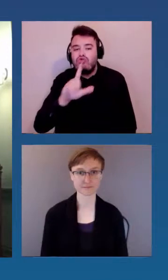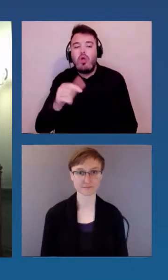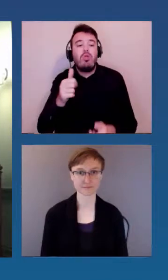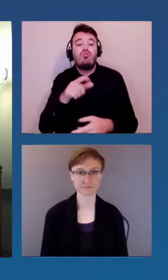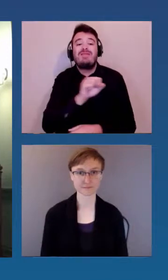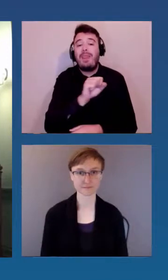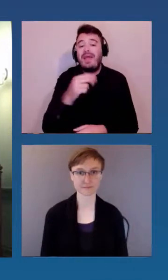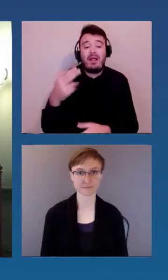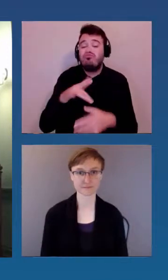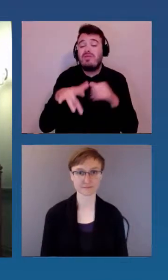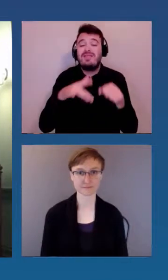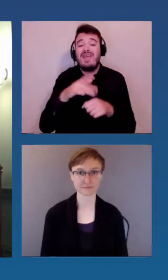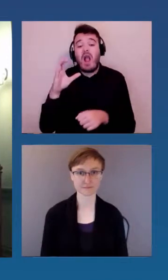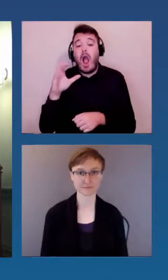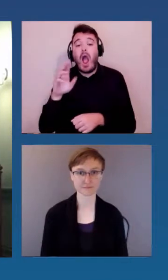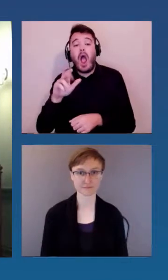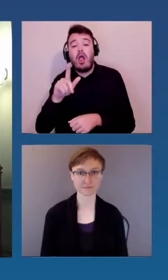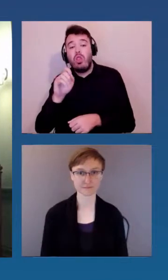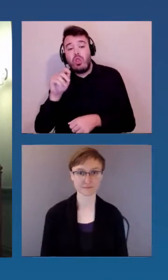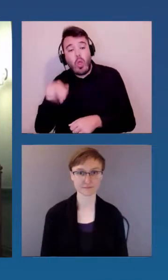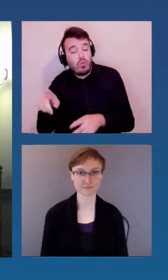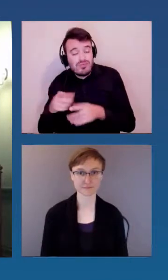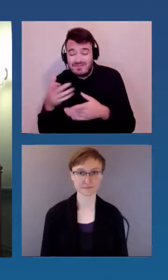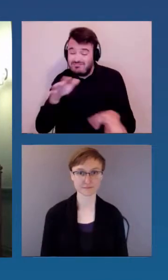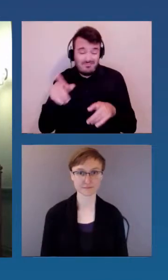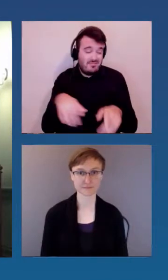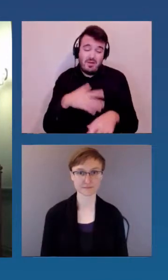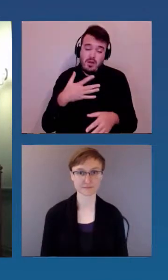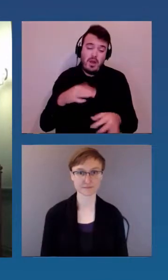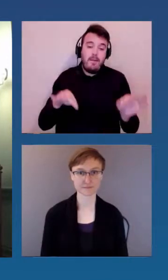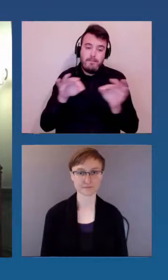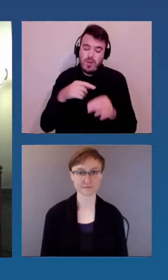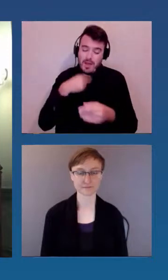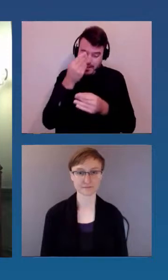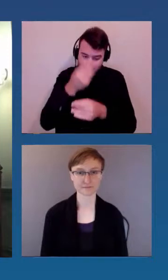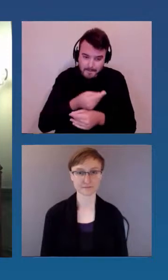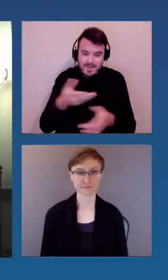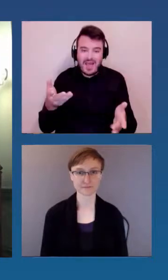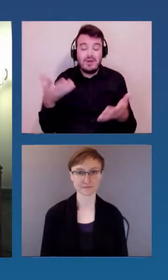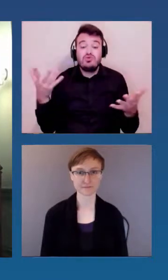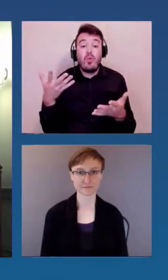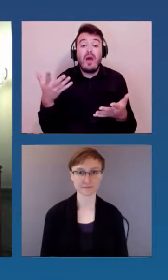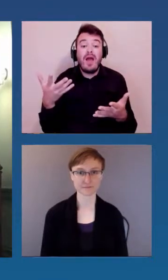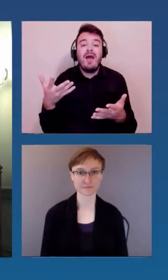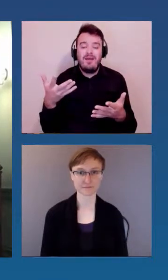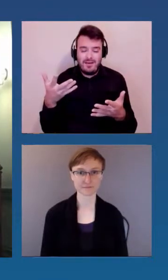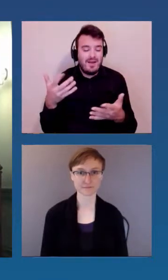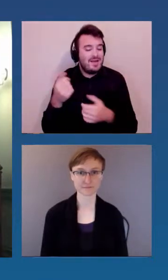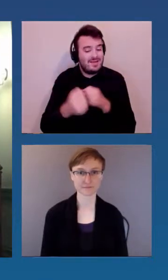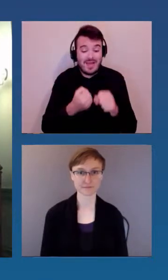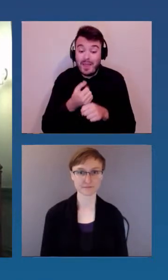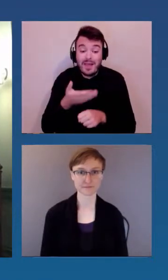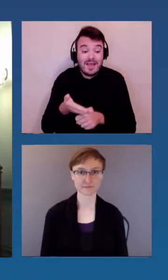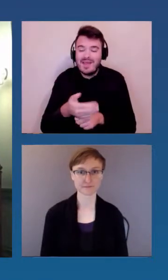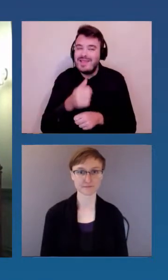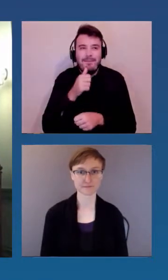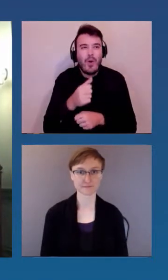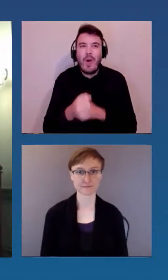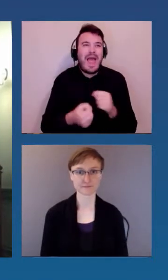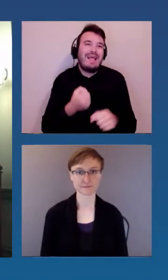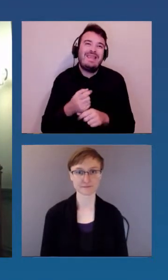ont lâché leur vigilance. Est-ce que vous considérez que c'est le cas aussi à Ottawa? Et est-ce que c'est pire dans les quartiers étudiants? Je pense à